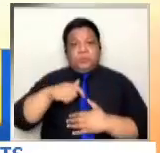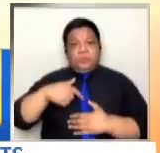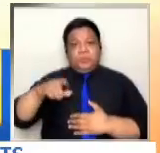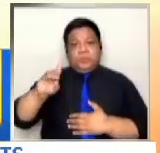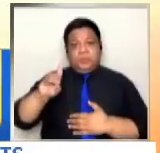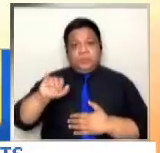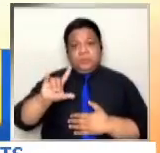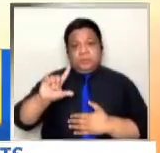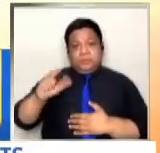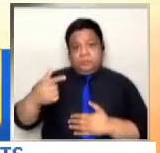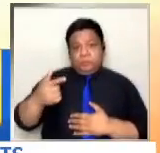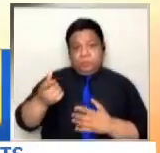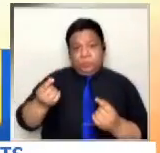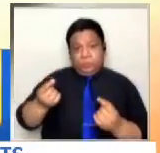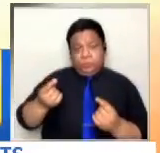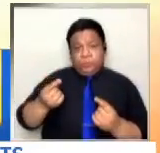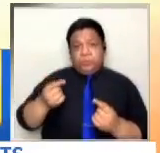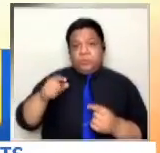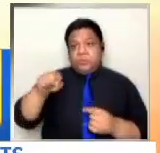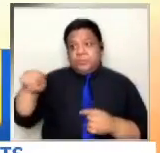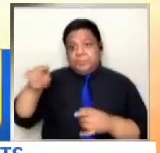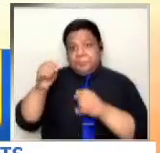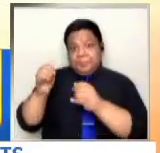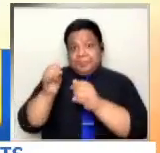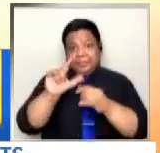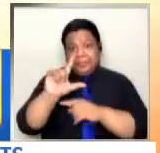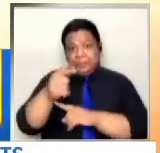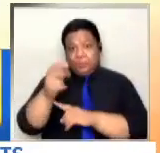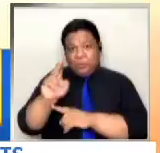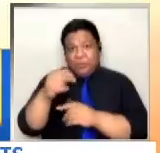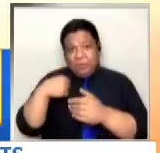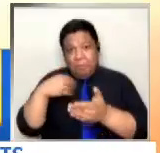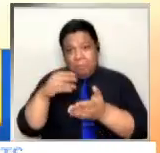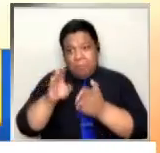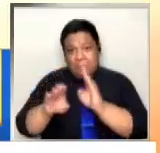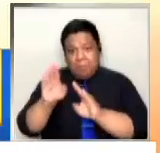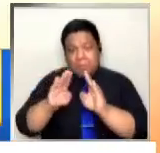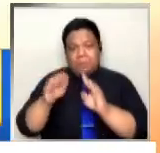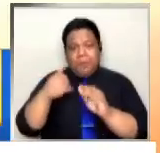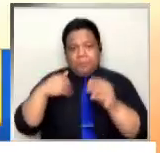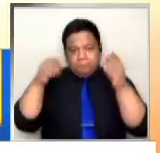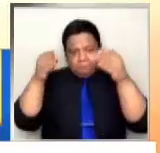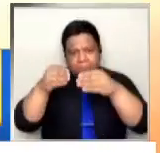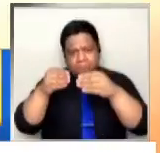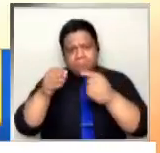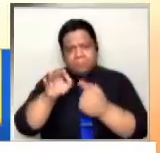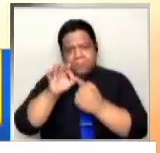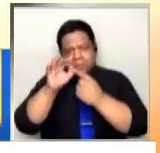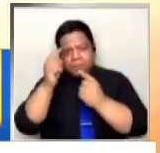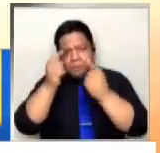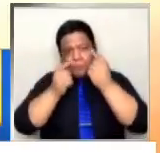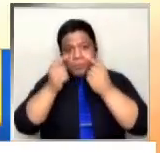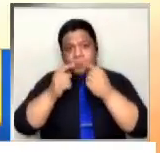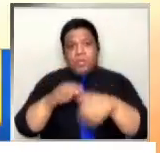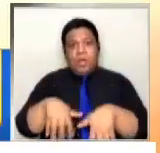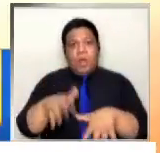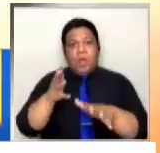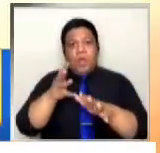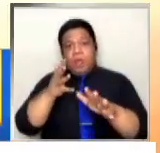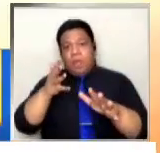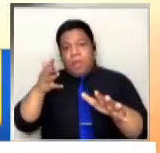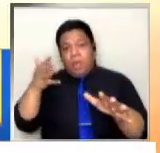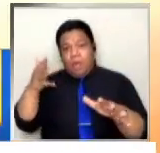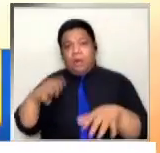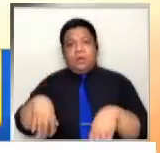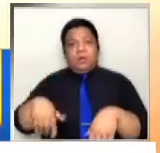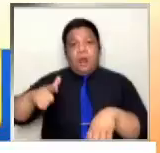babantayan namin itong mga LGU ito. Kumbaga, gagawin namin itong mga areas of special concern. Mm. Yung mga mahahaba, yung pila, yung mga na-late, no?